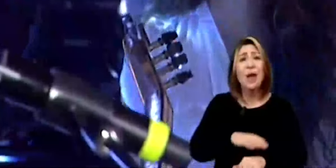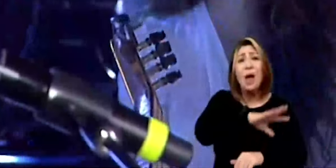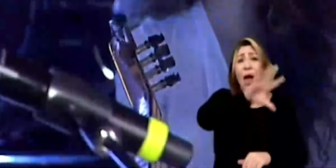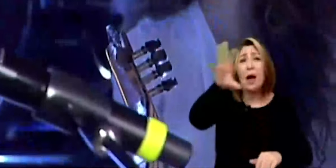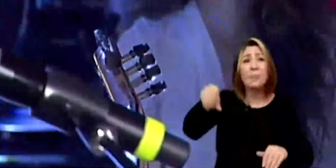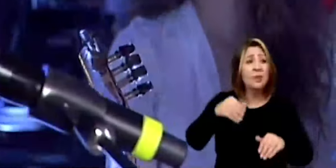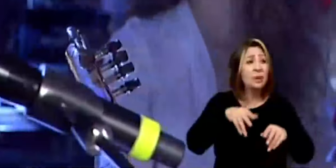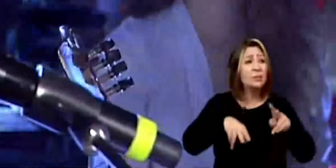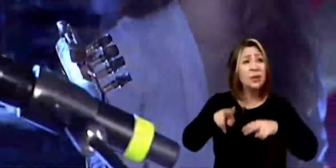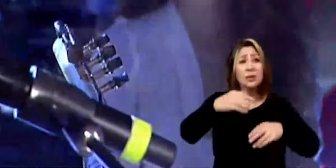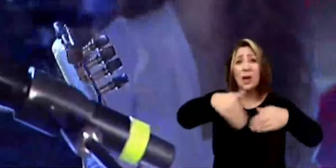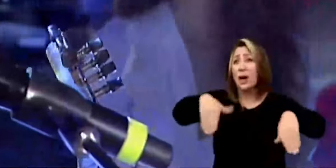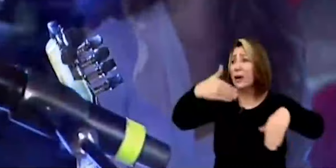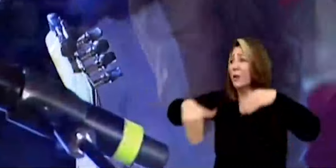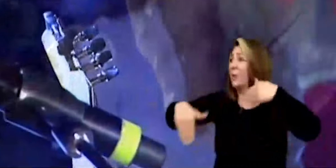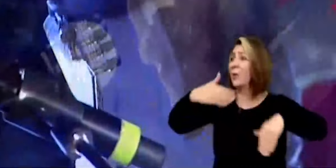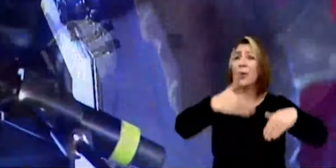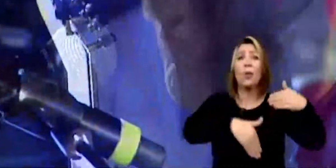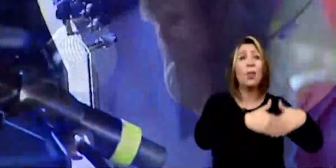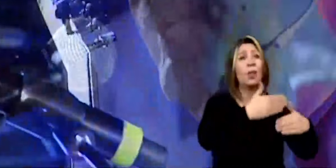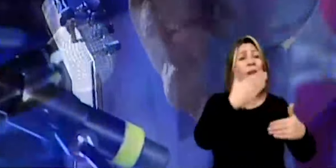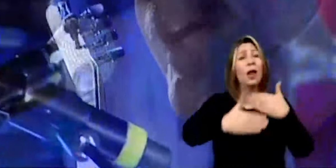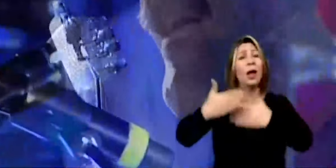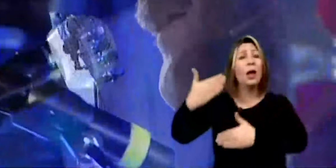geleyim, hep sarmışlar